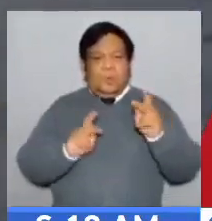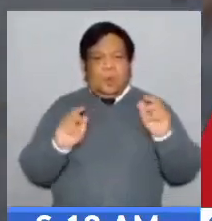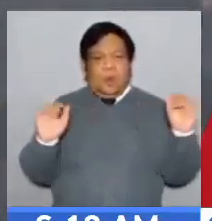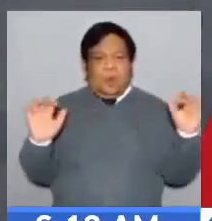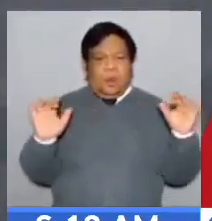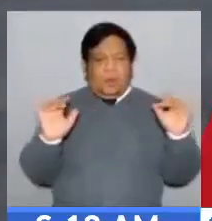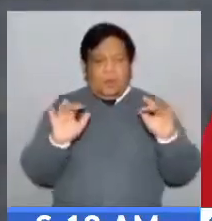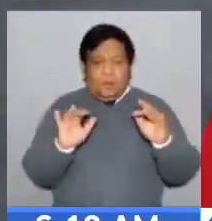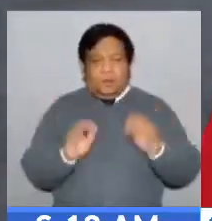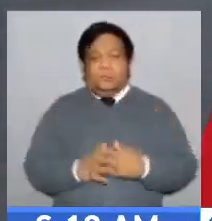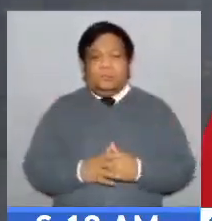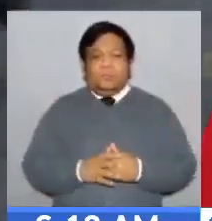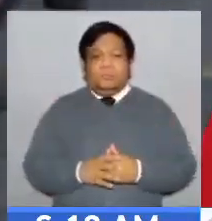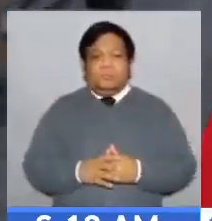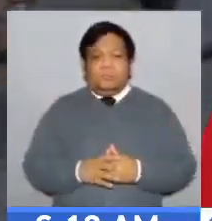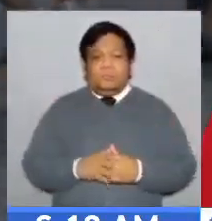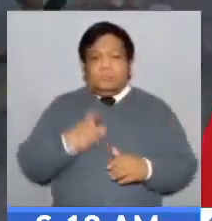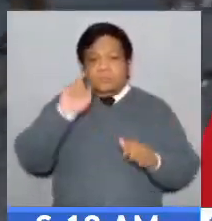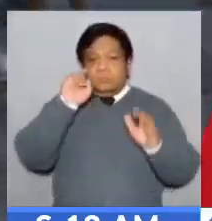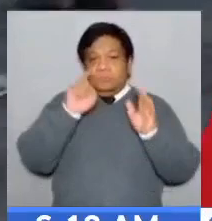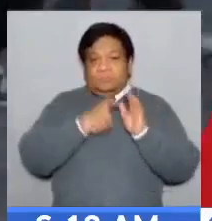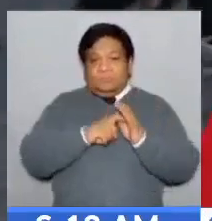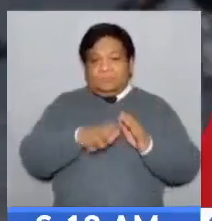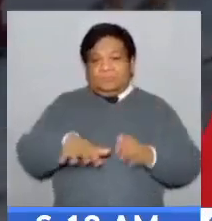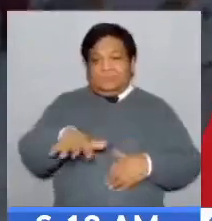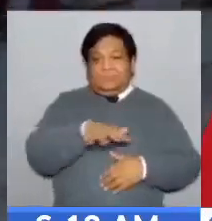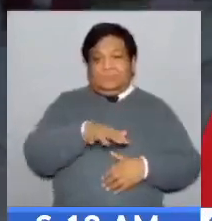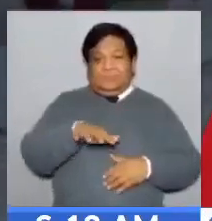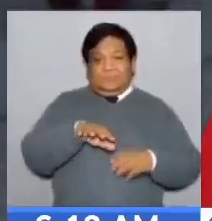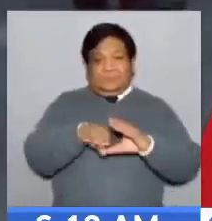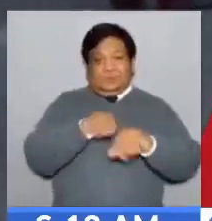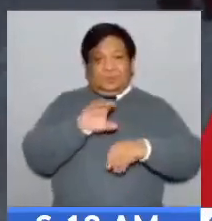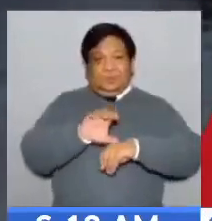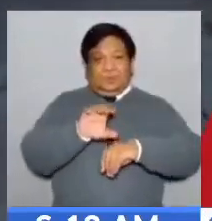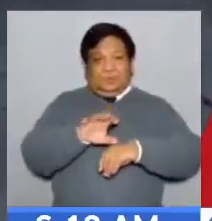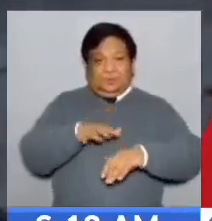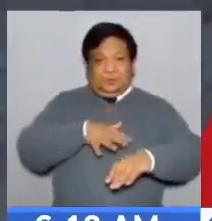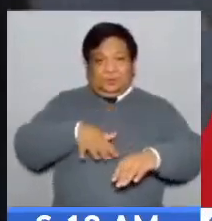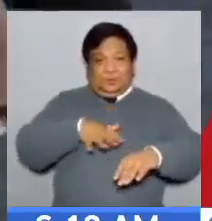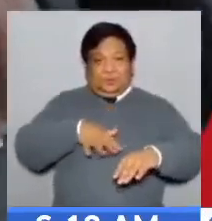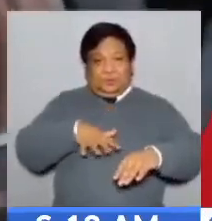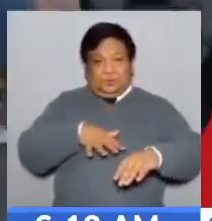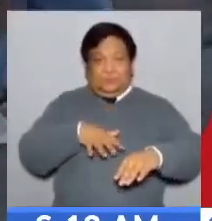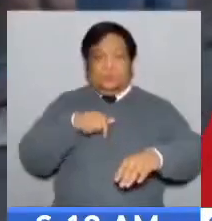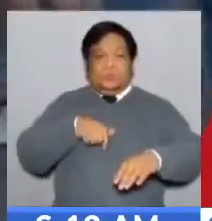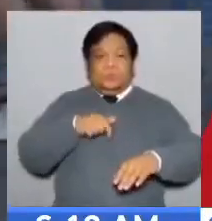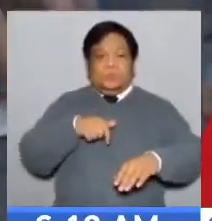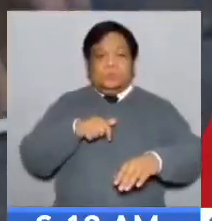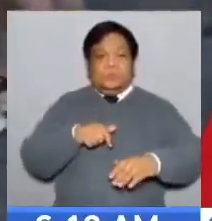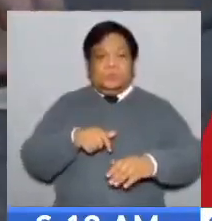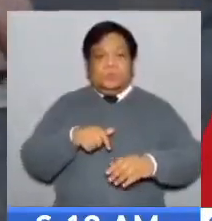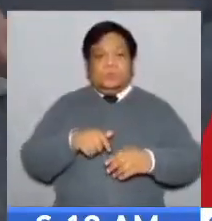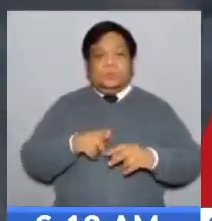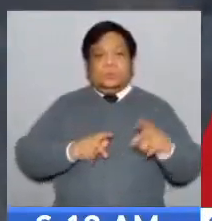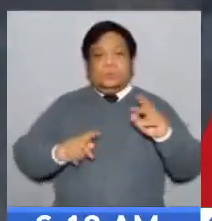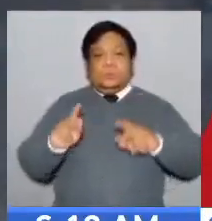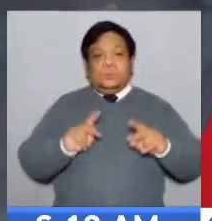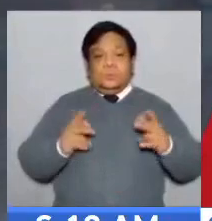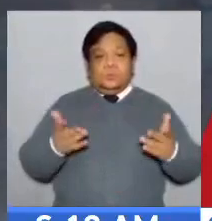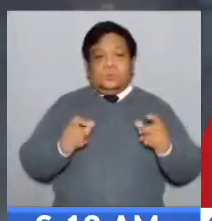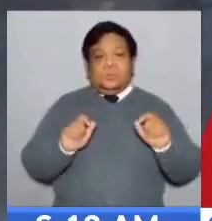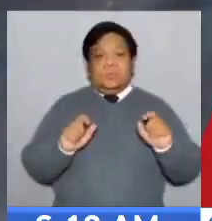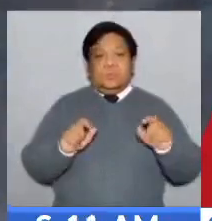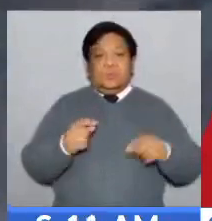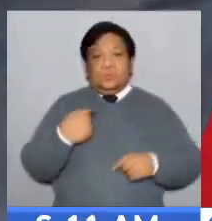dito sa mismong pinaka-plaza ng Quiapo Church, ay ang mga nandito lang ho na nagtitinda, yung mga nagtitinda ho ng